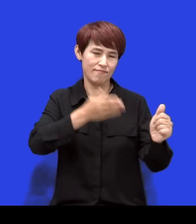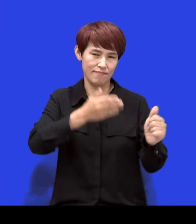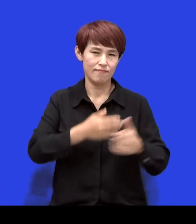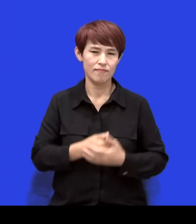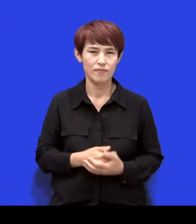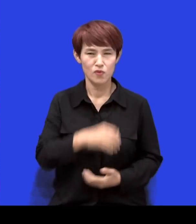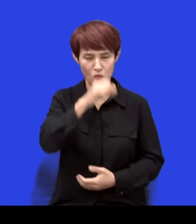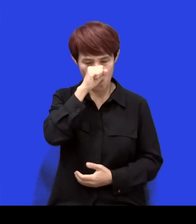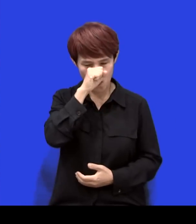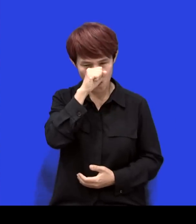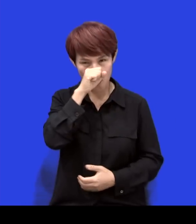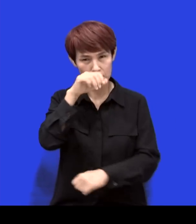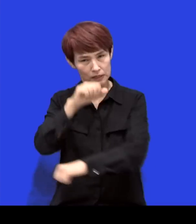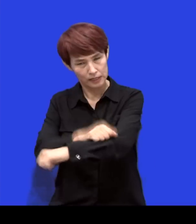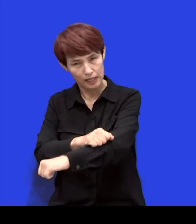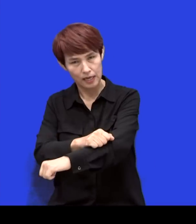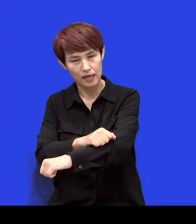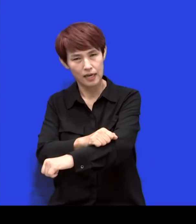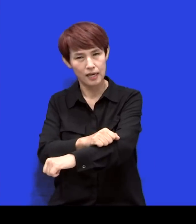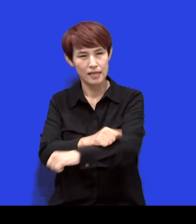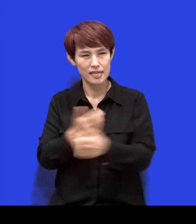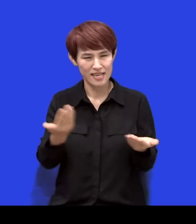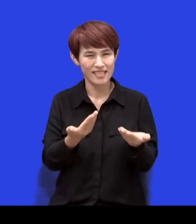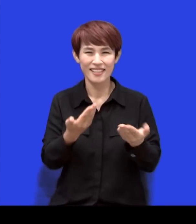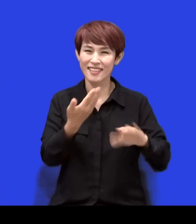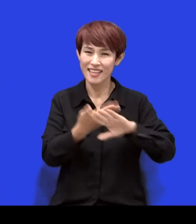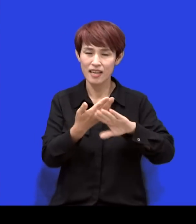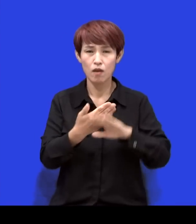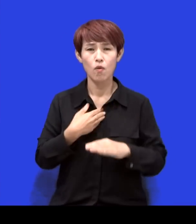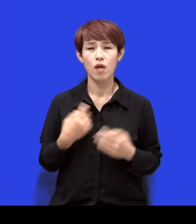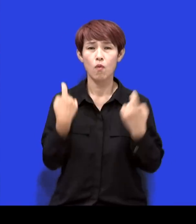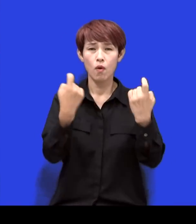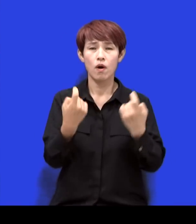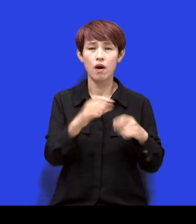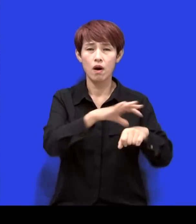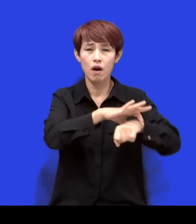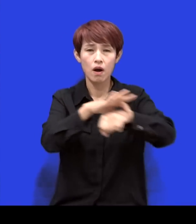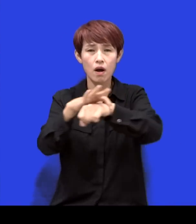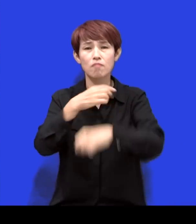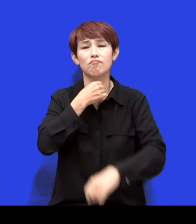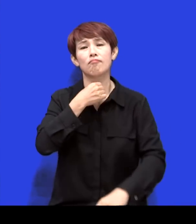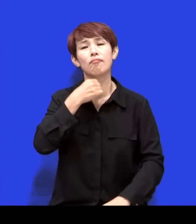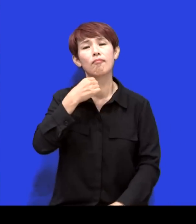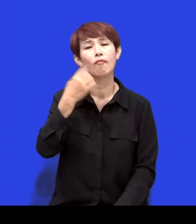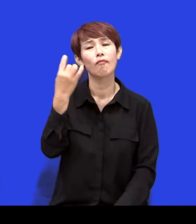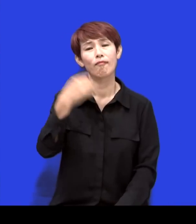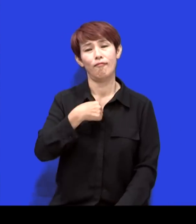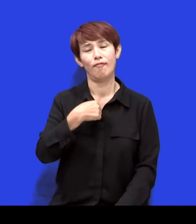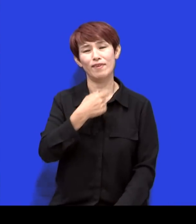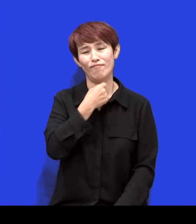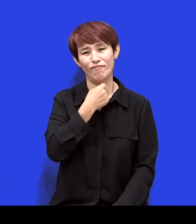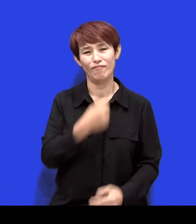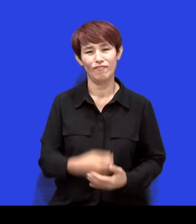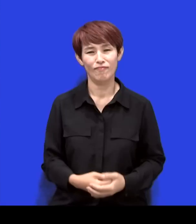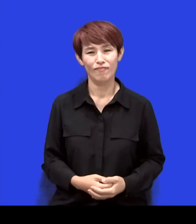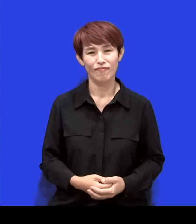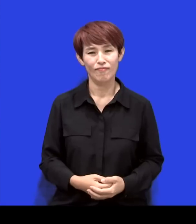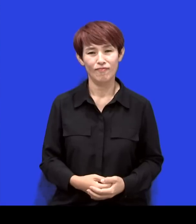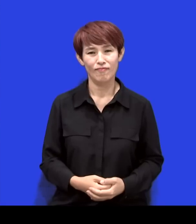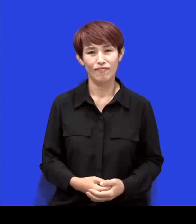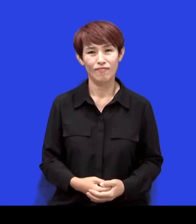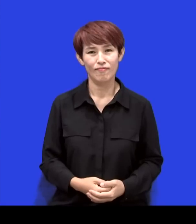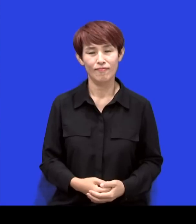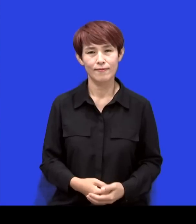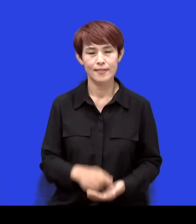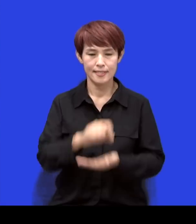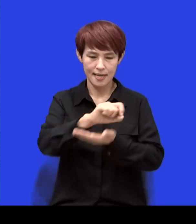일이 계속 바뀌는데 저도 이제 원래는 관광 가이드 같은 거 하고 싶었거든요. 아, 그래요? 잘하셨을 것 같아요. 네. 그런데 이제